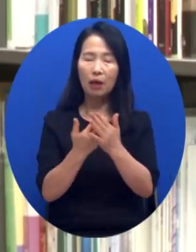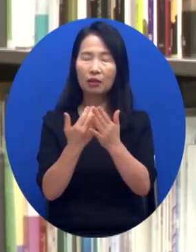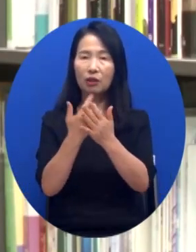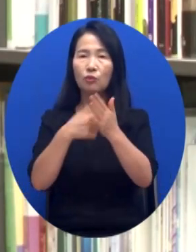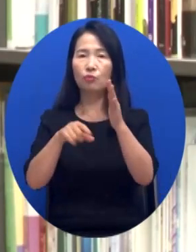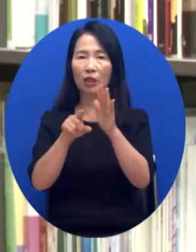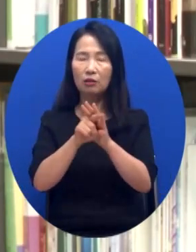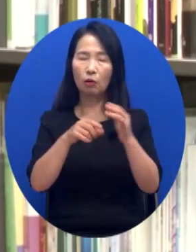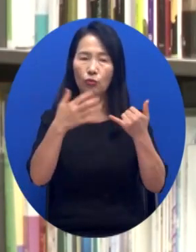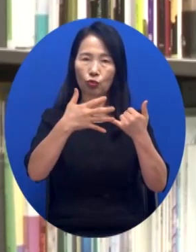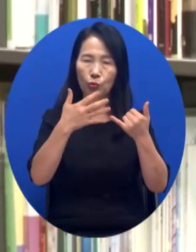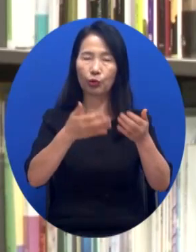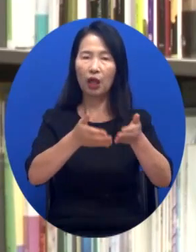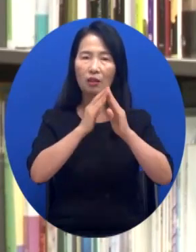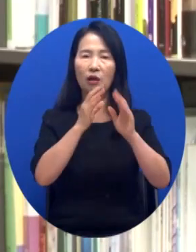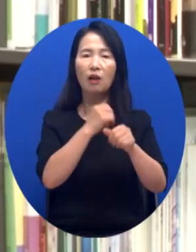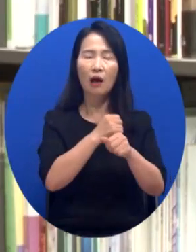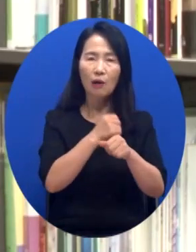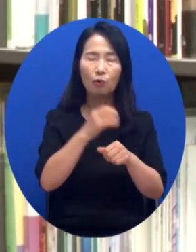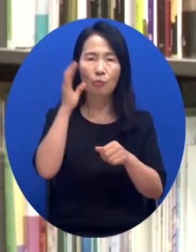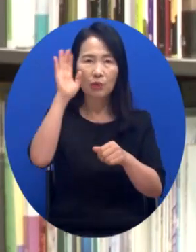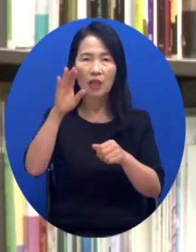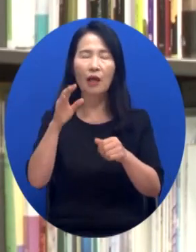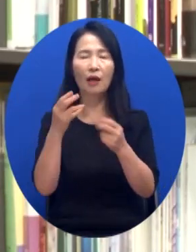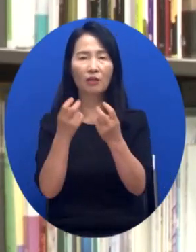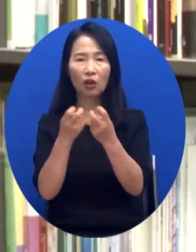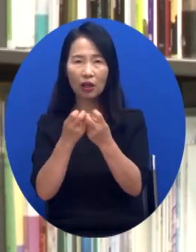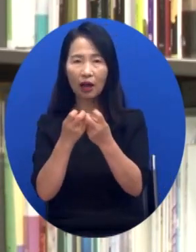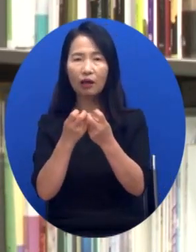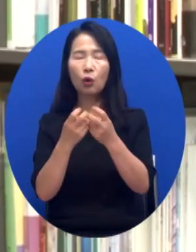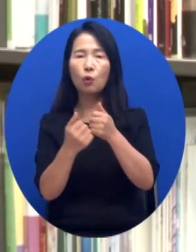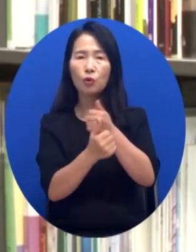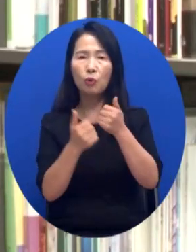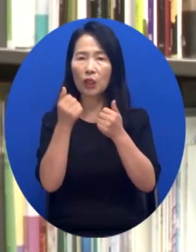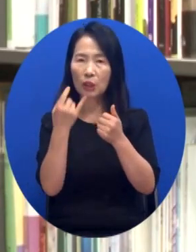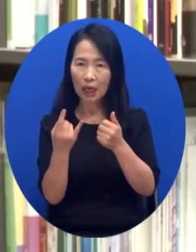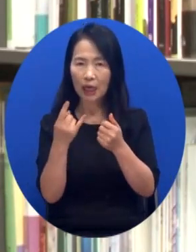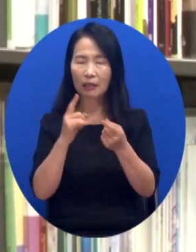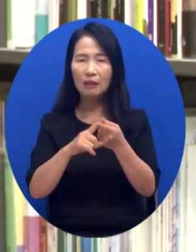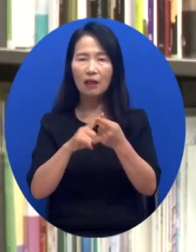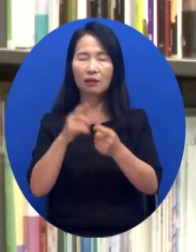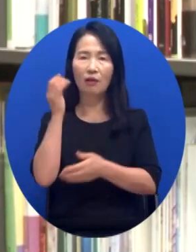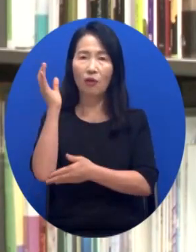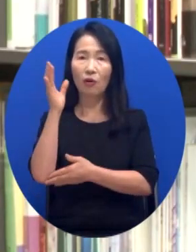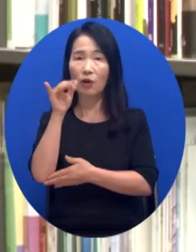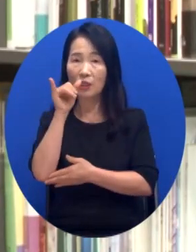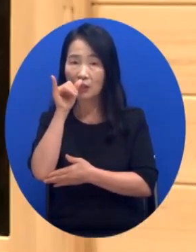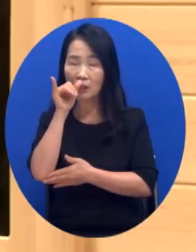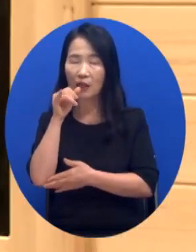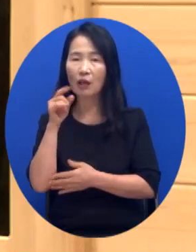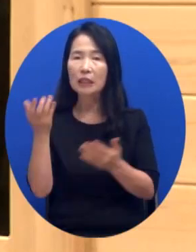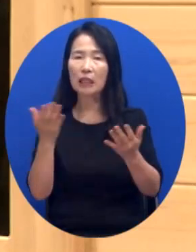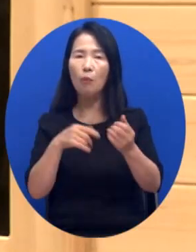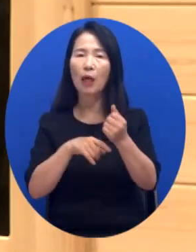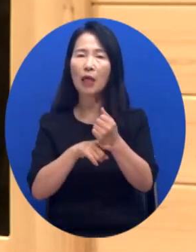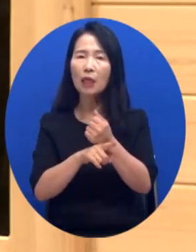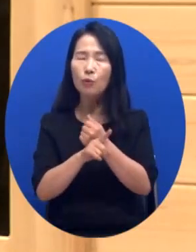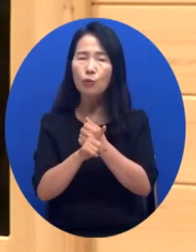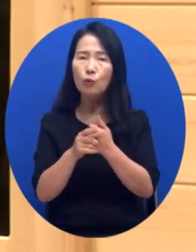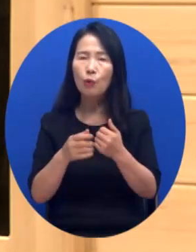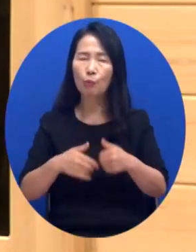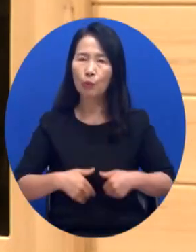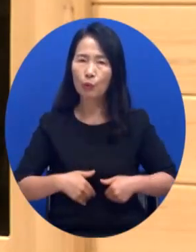채널 개설하고 또 미래 전략을 위한 위원회를 말씀하셨어요. 이러한 어떤 사업이 필요한 이유가 있을까요?